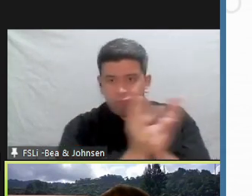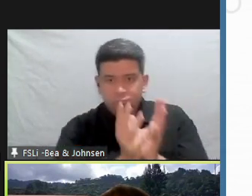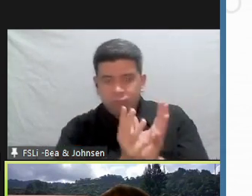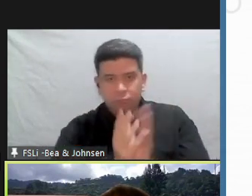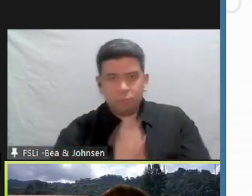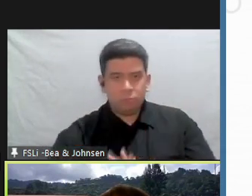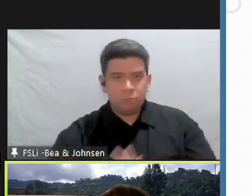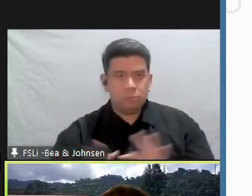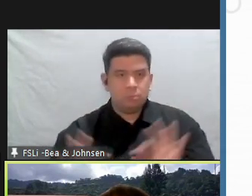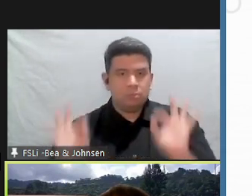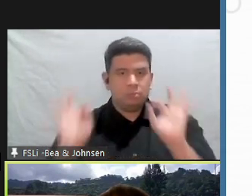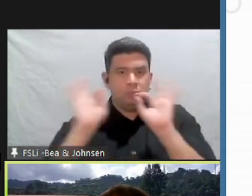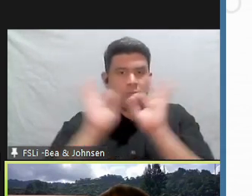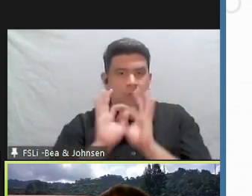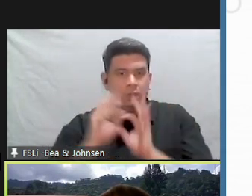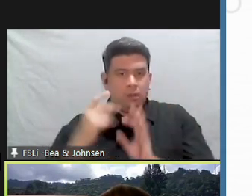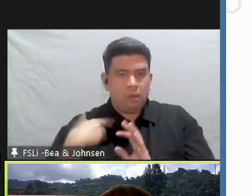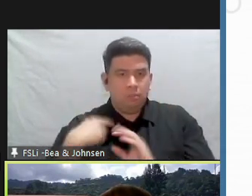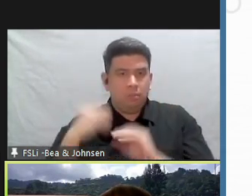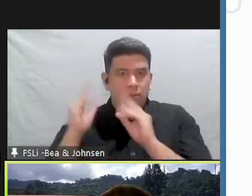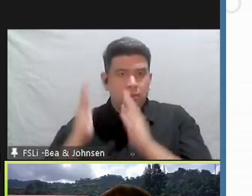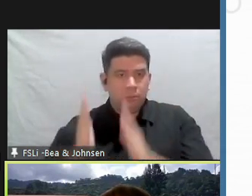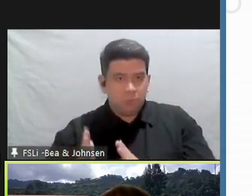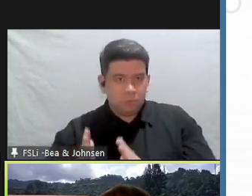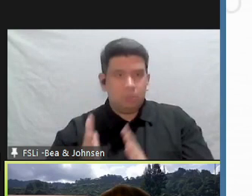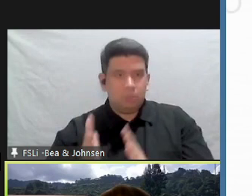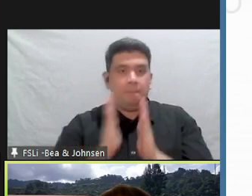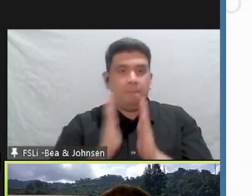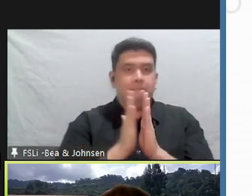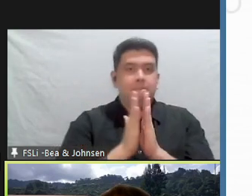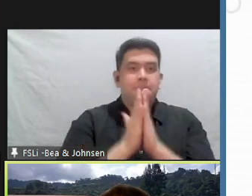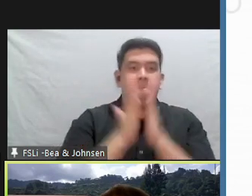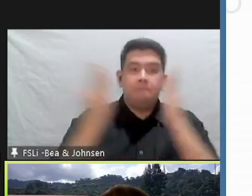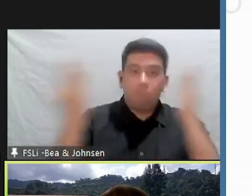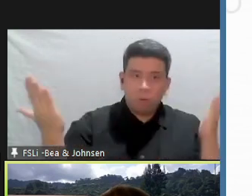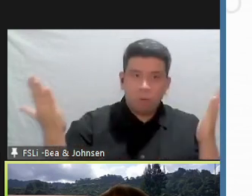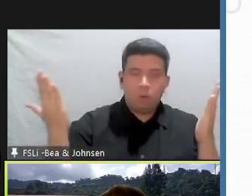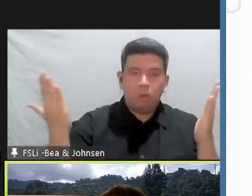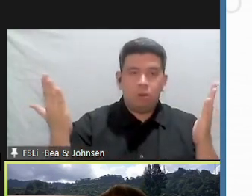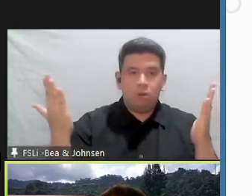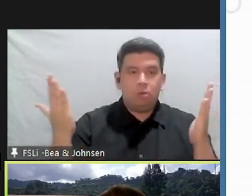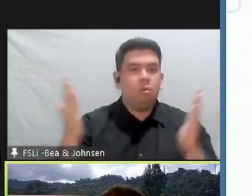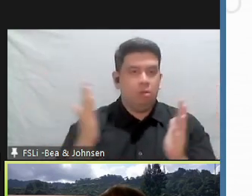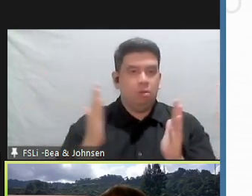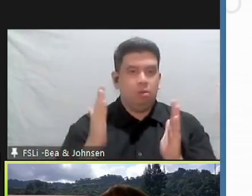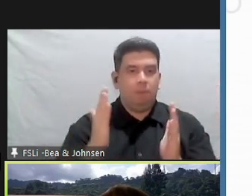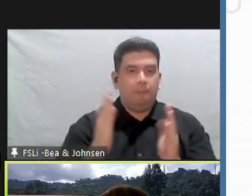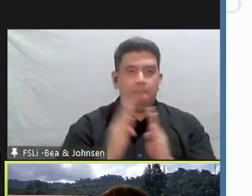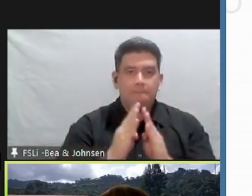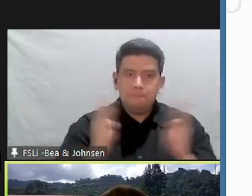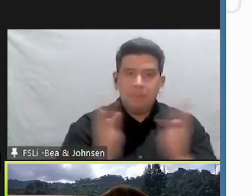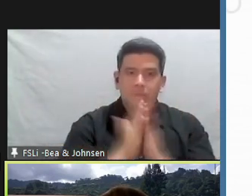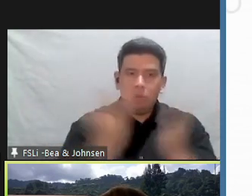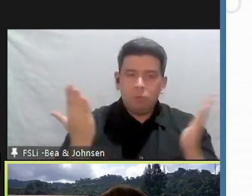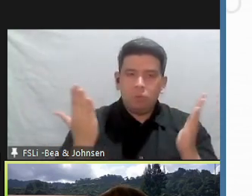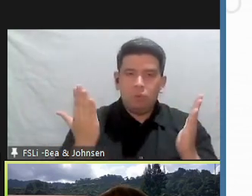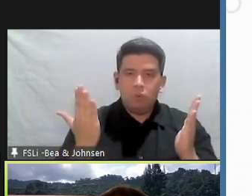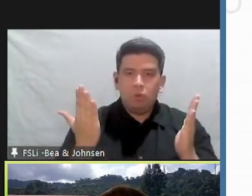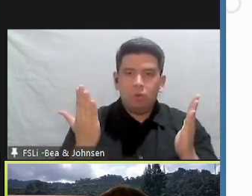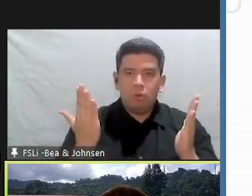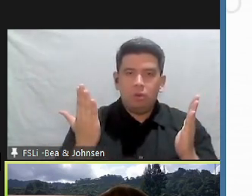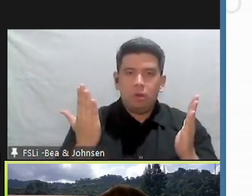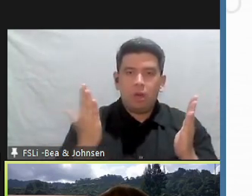dapat gagawa ng mga teachers ng mga big books, mga kwento na authentic tungkol sa kanilang bayan. At